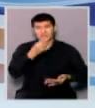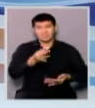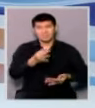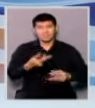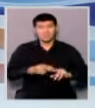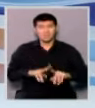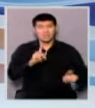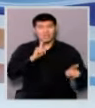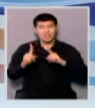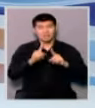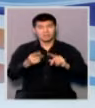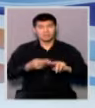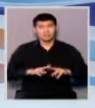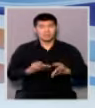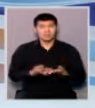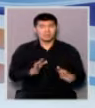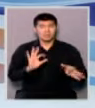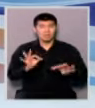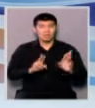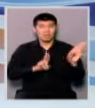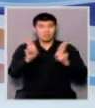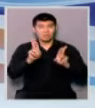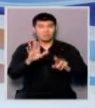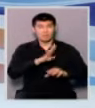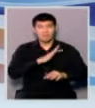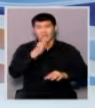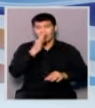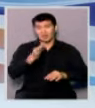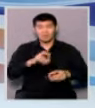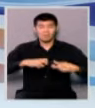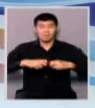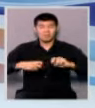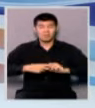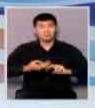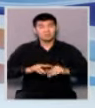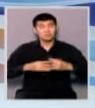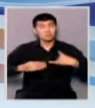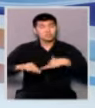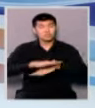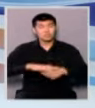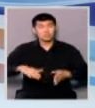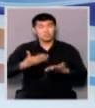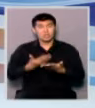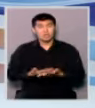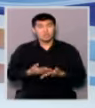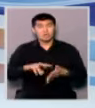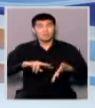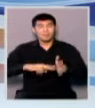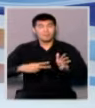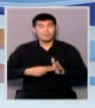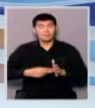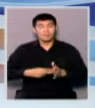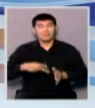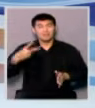на очередном заседании Совета по этике. Кроме того, были озвучены проблемы с земельным участком и утвержденный план Совета